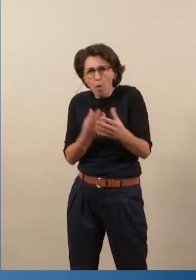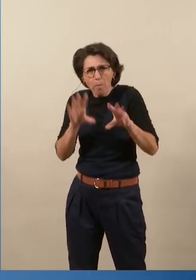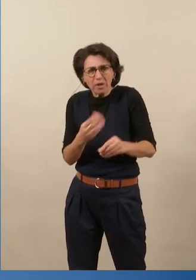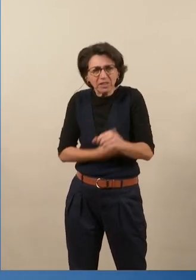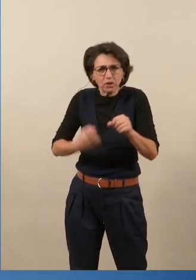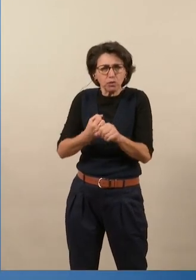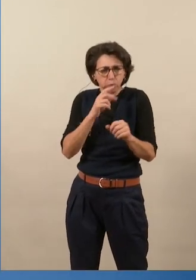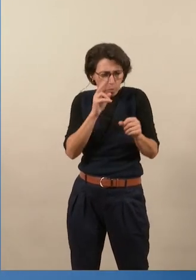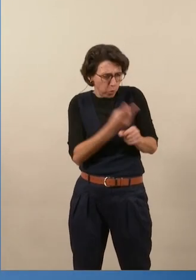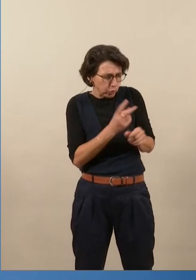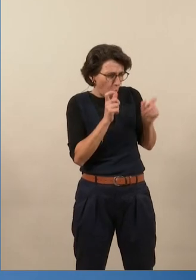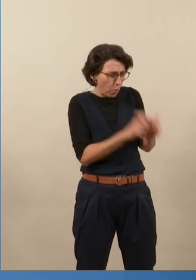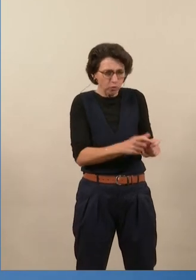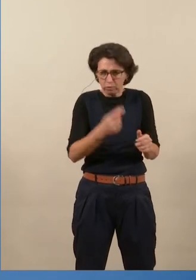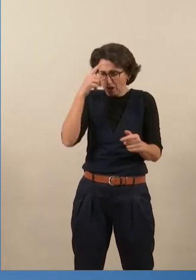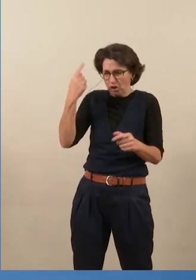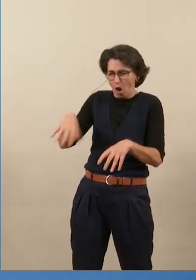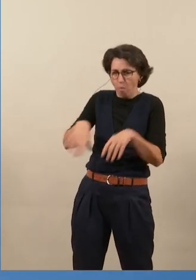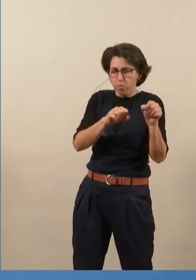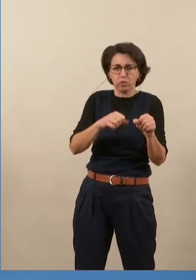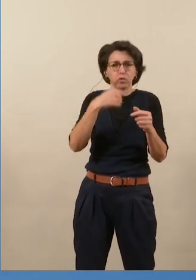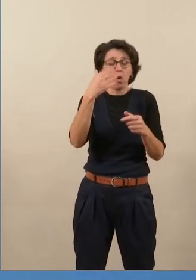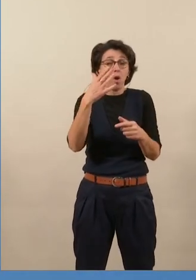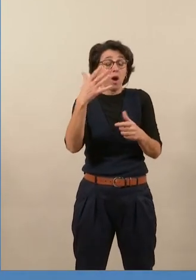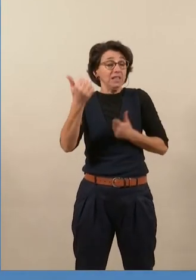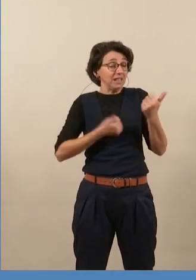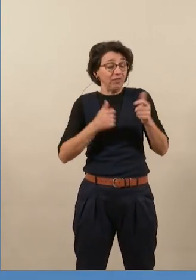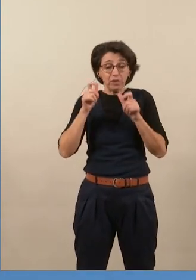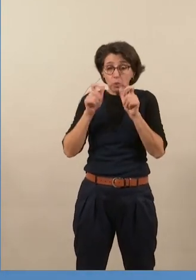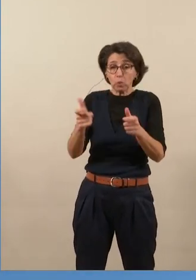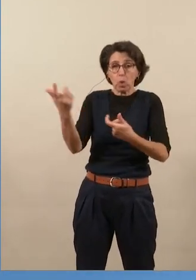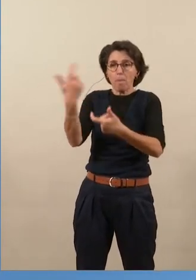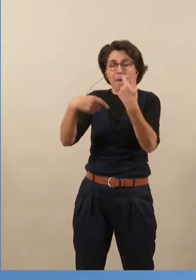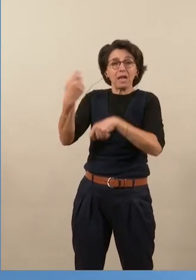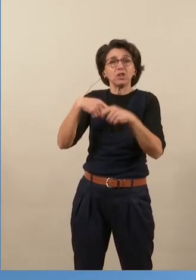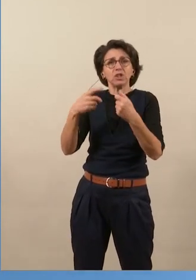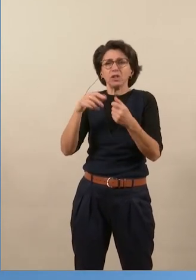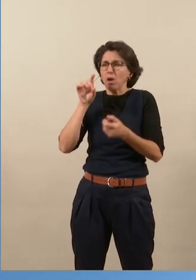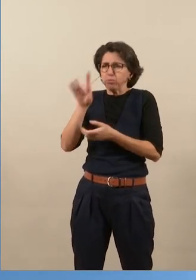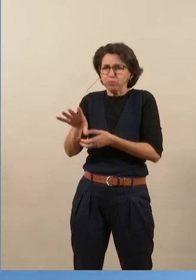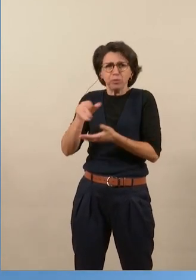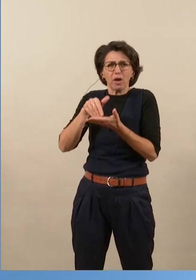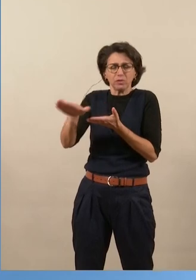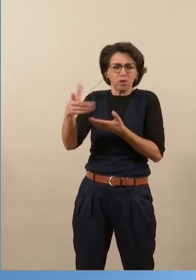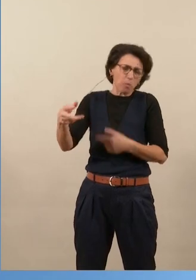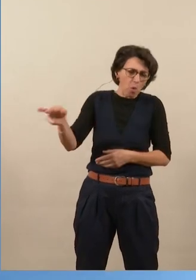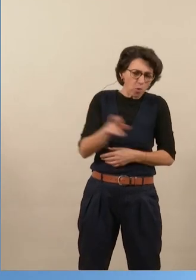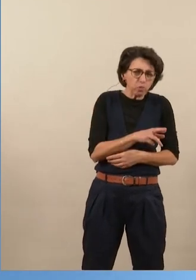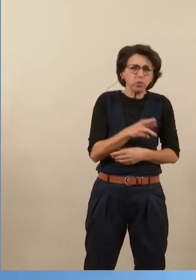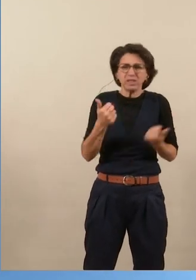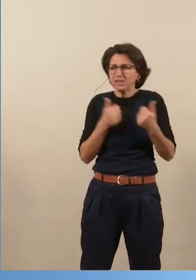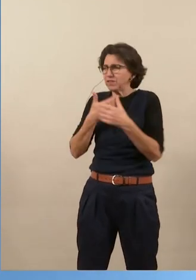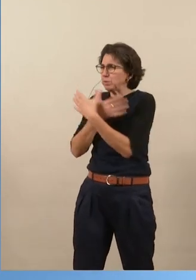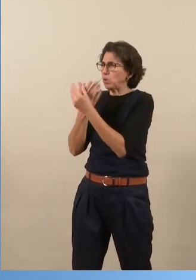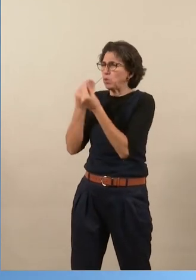pollution on a on a renvoyé notre service de de contrôle des des marchés à la méroopion on la repris on a laissé les services à la Métro et on a